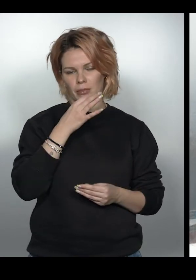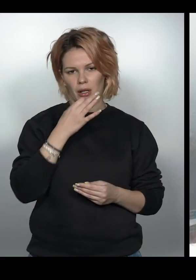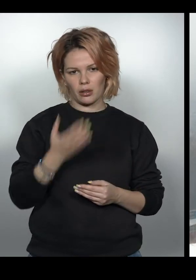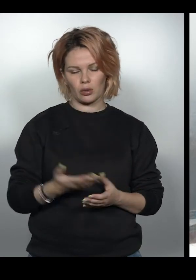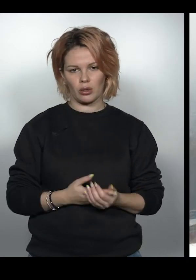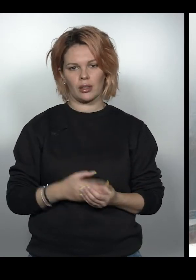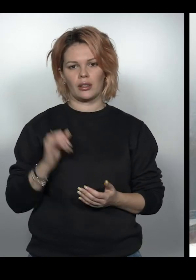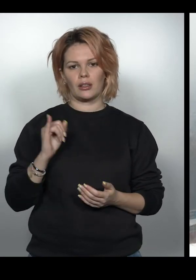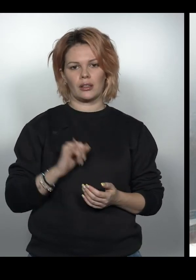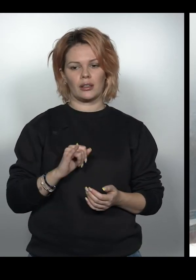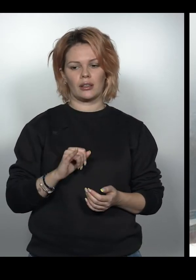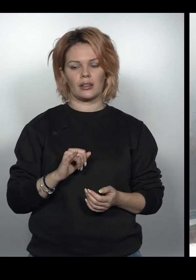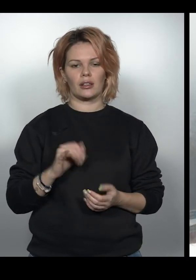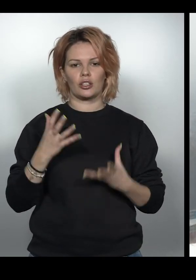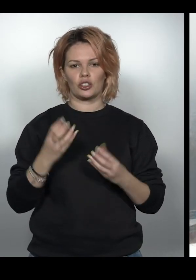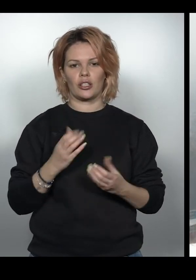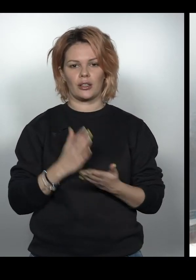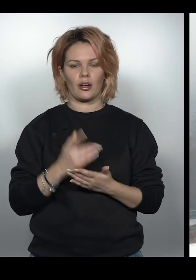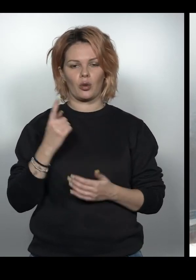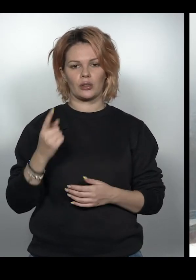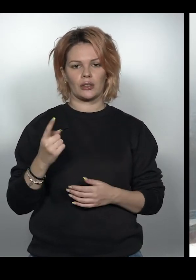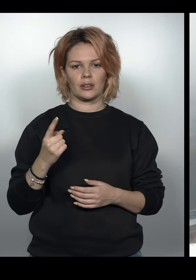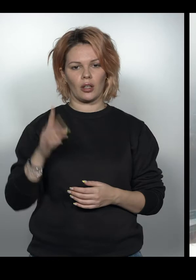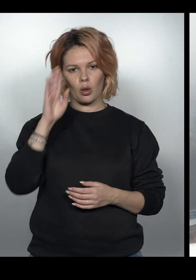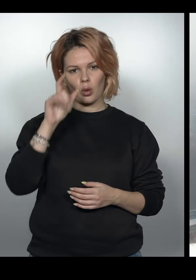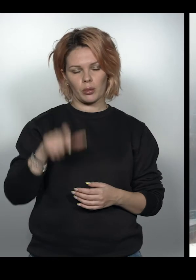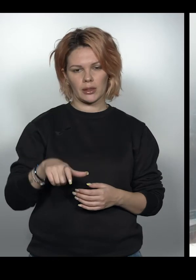не можу. І ще є один